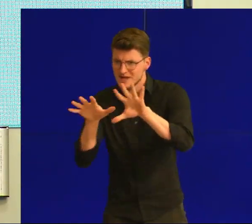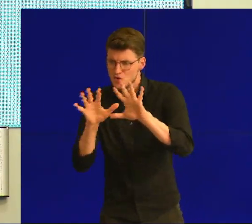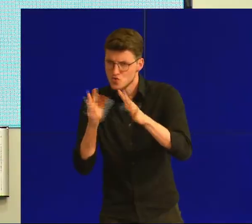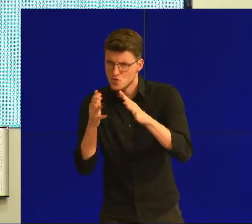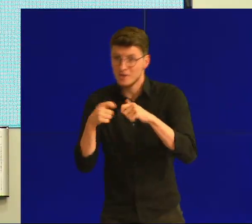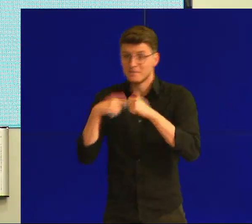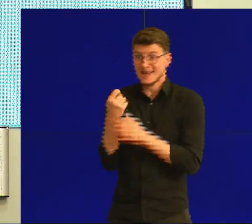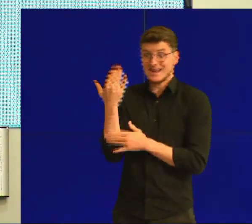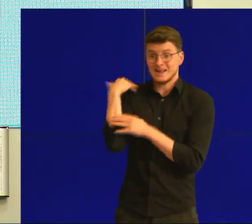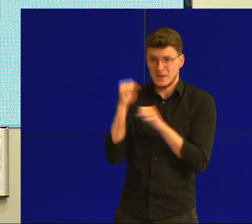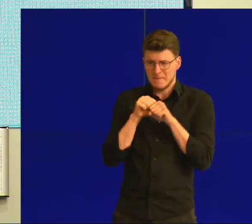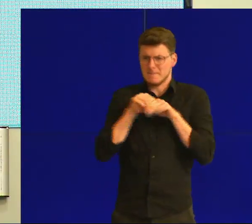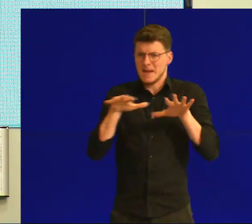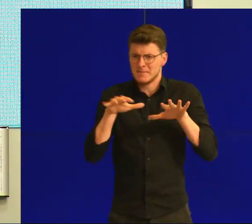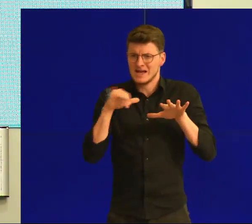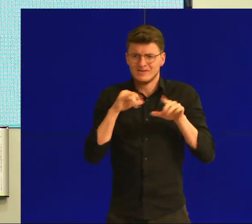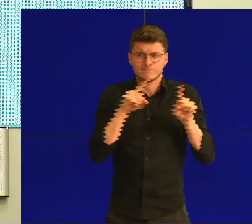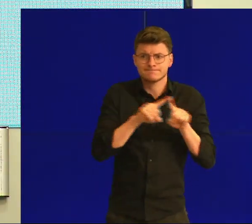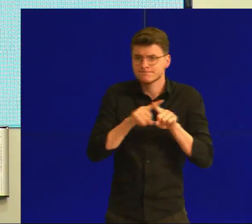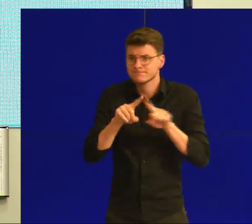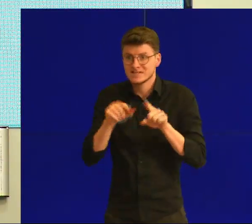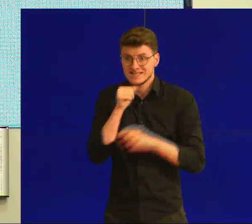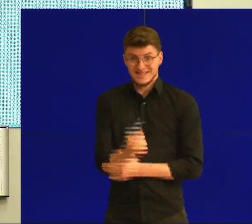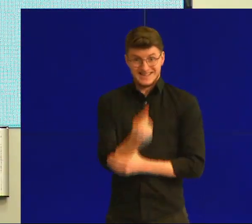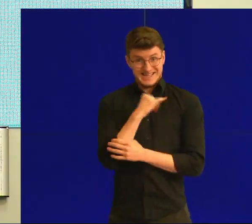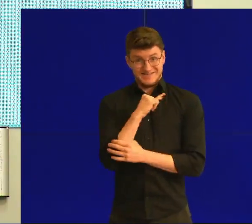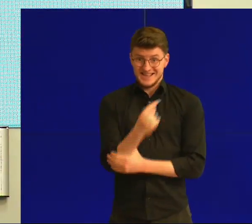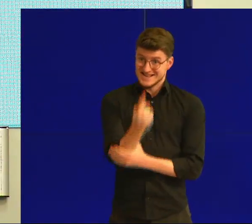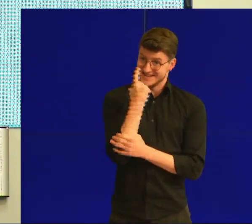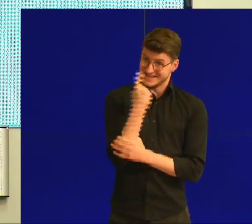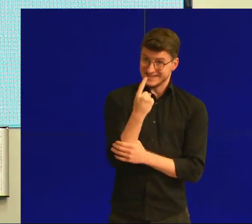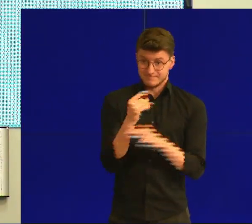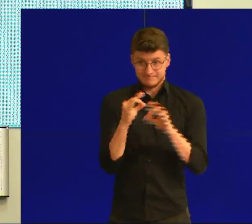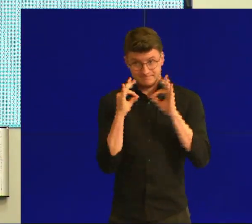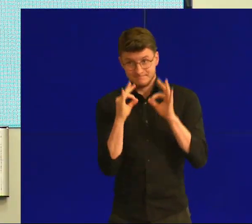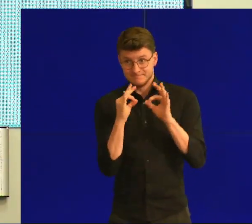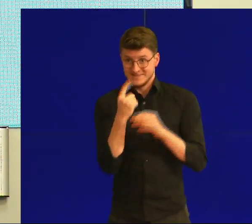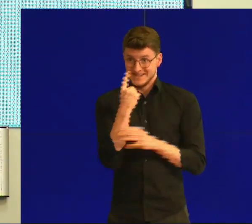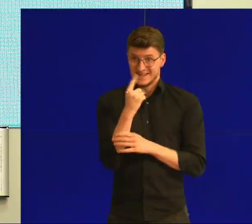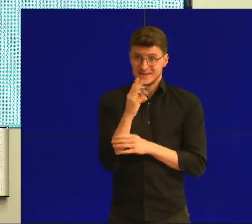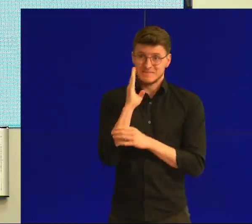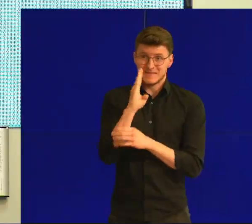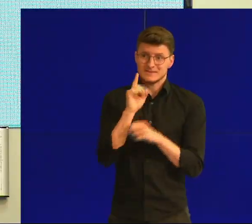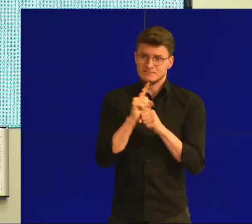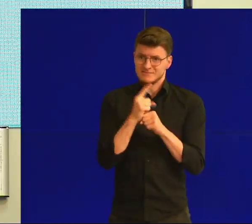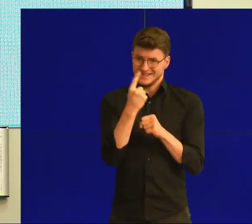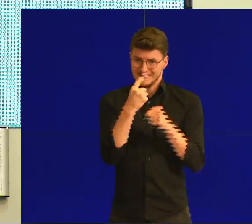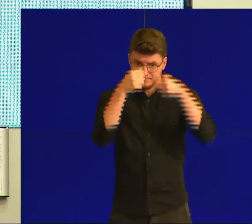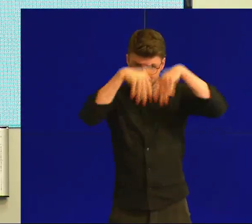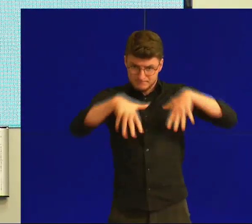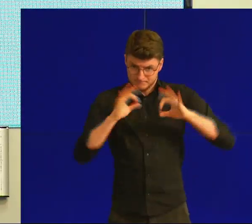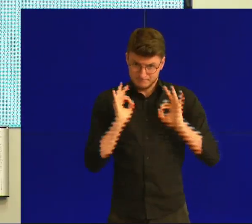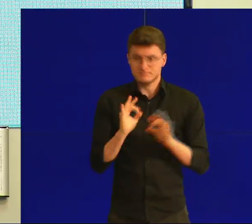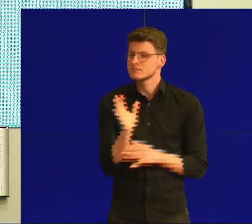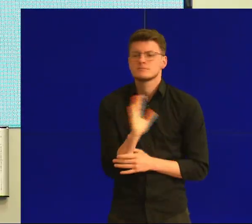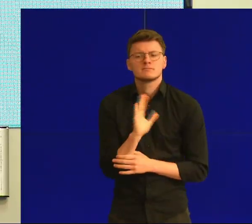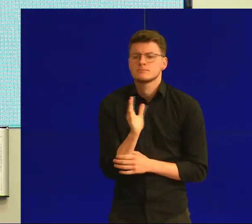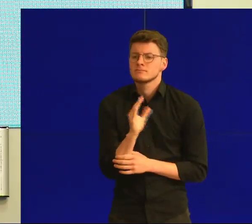is now that it is based on nous augmente entre de matricule no money no